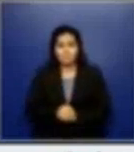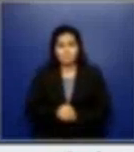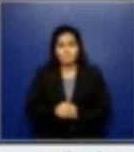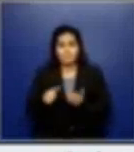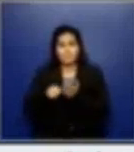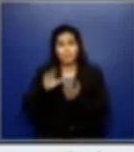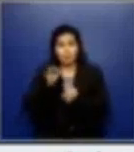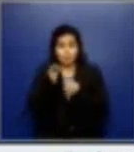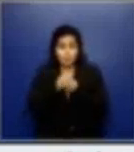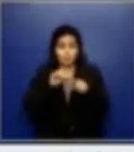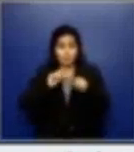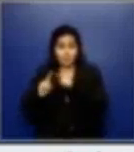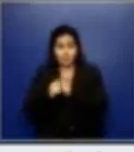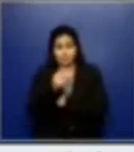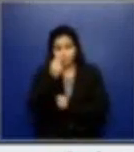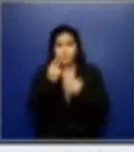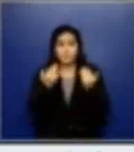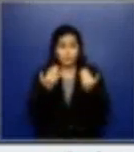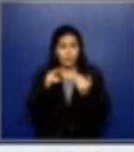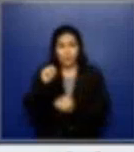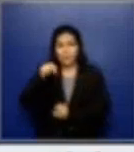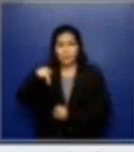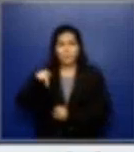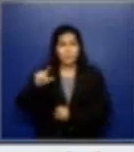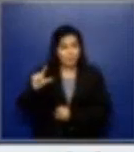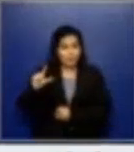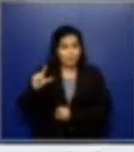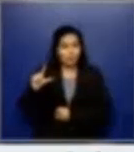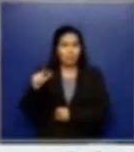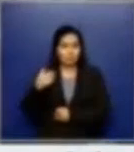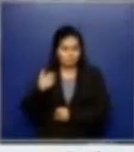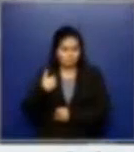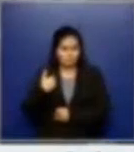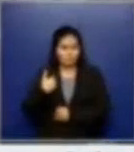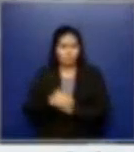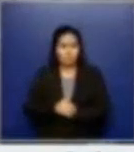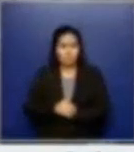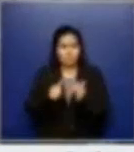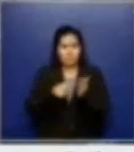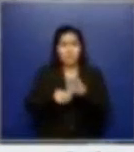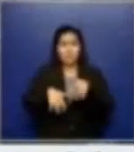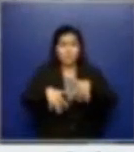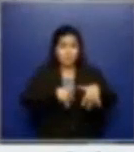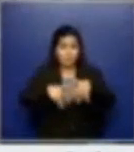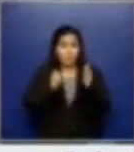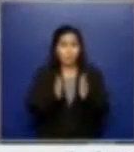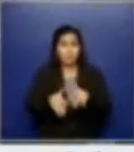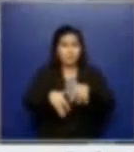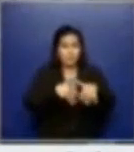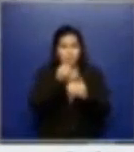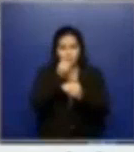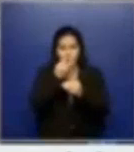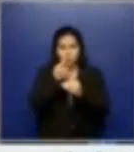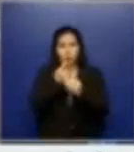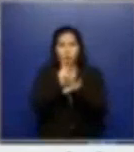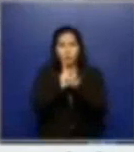การเงินรอดูกัน NPL บานแล้วก็หนี้ชาวบ้านดอกเบี้ยนอกระบ